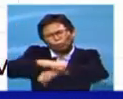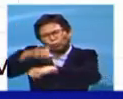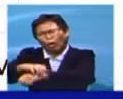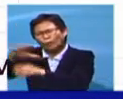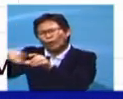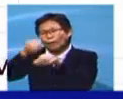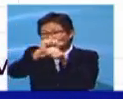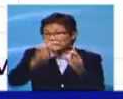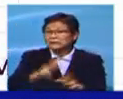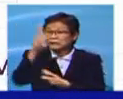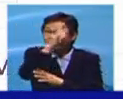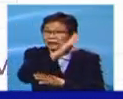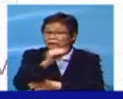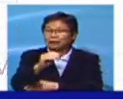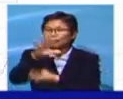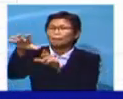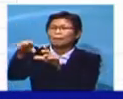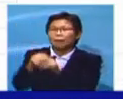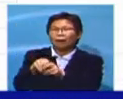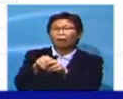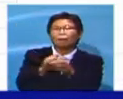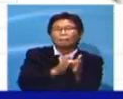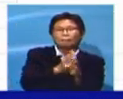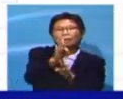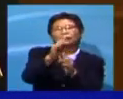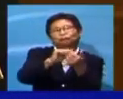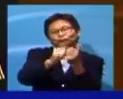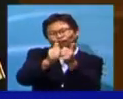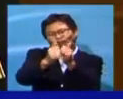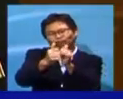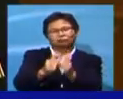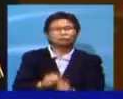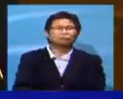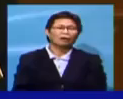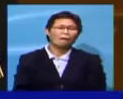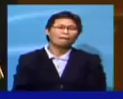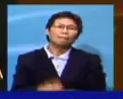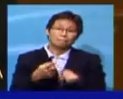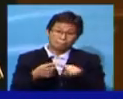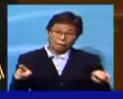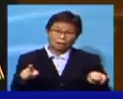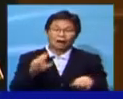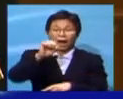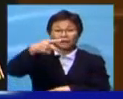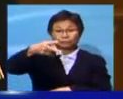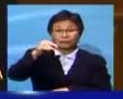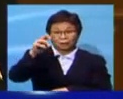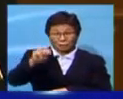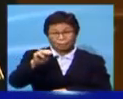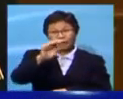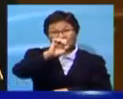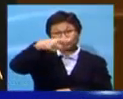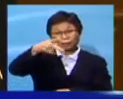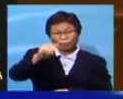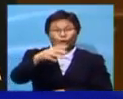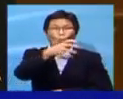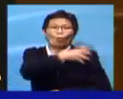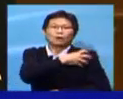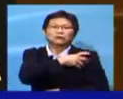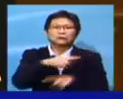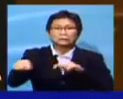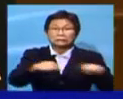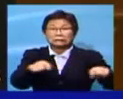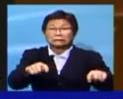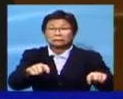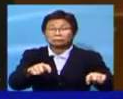penjawat awam dan kes yang melibatkan bidang sukan tetapi pada sprm sehabis mungkin kuasa tindakan